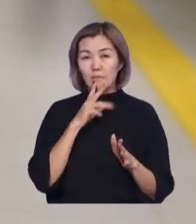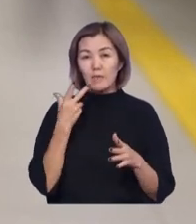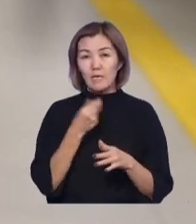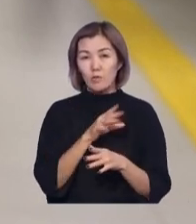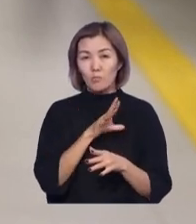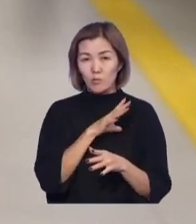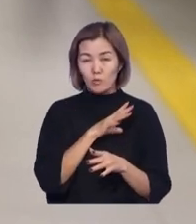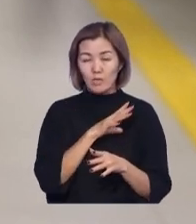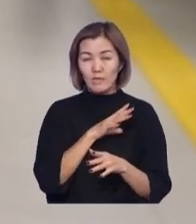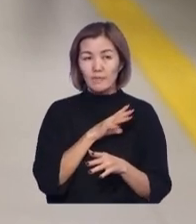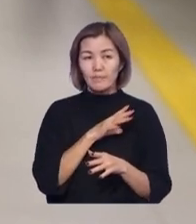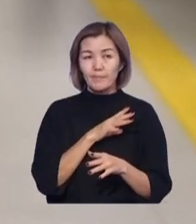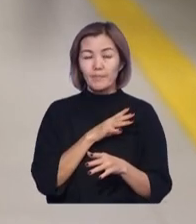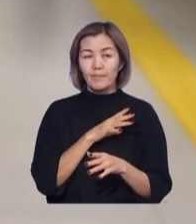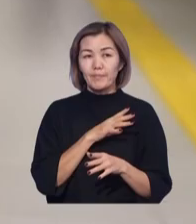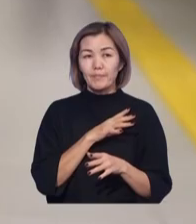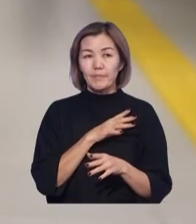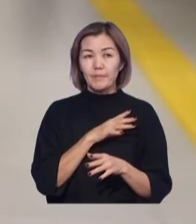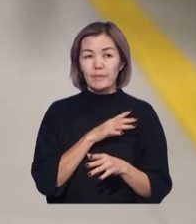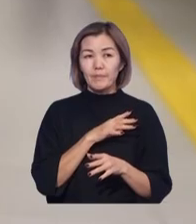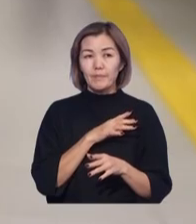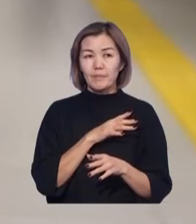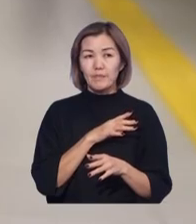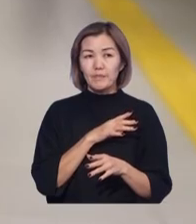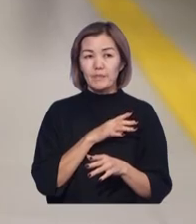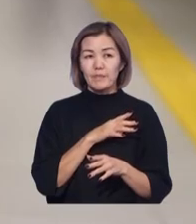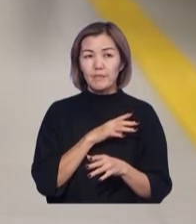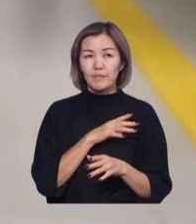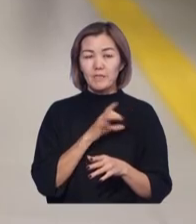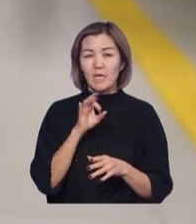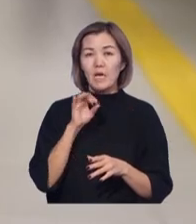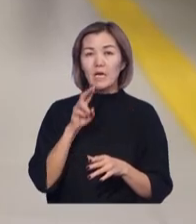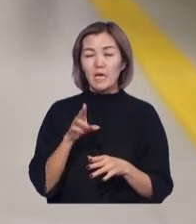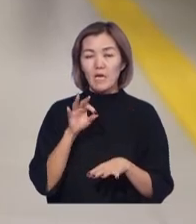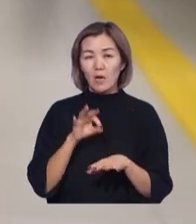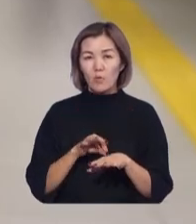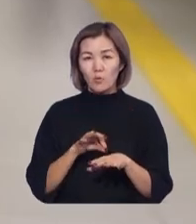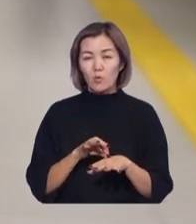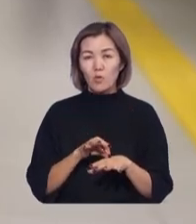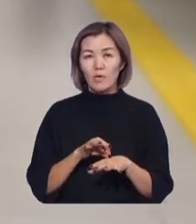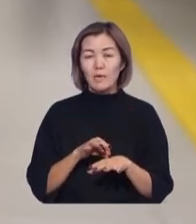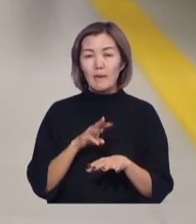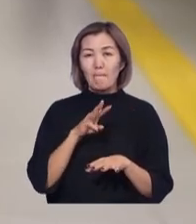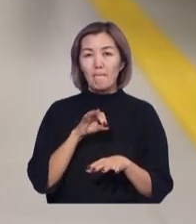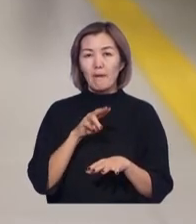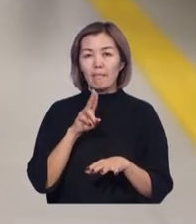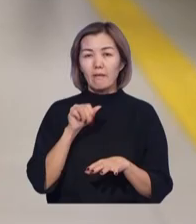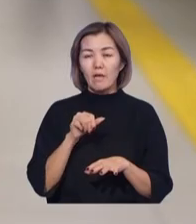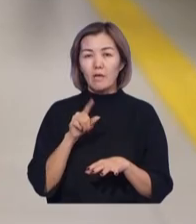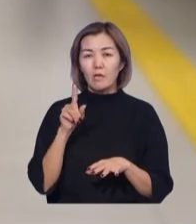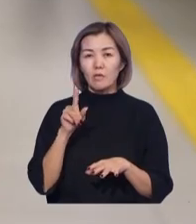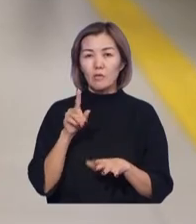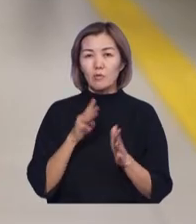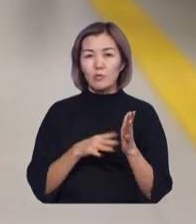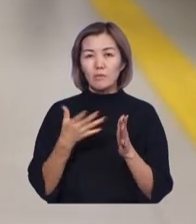жүргізілді. Өзіміз айта кететін болсақ, жатыр мойны обыры деген дүниежүз бойынша 95%-ға тіркеліп